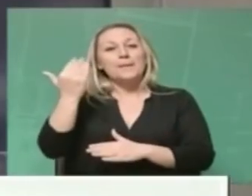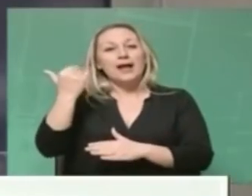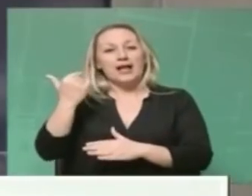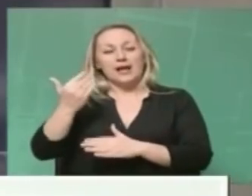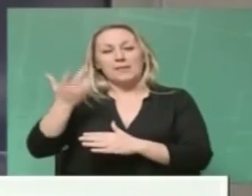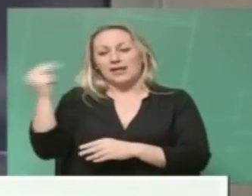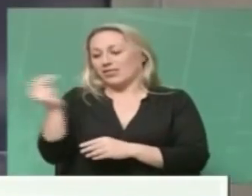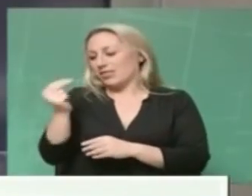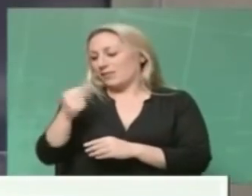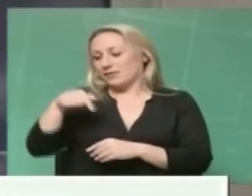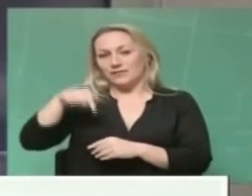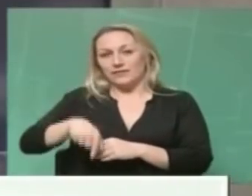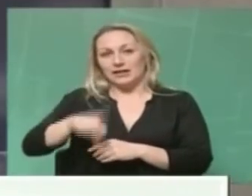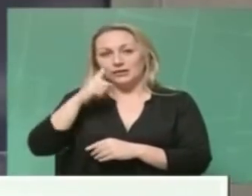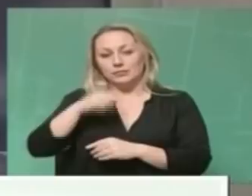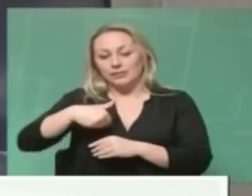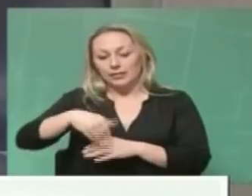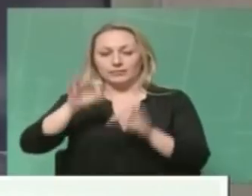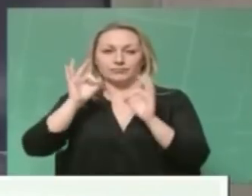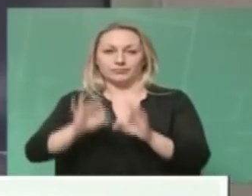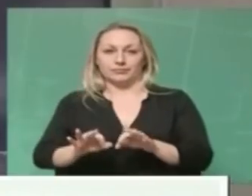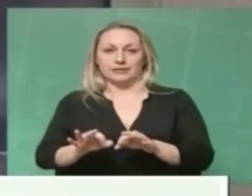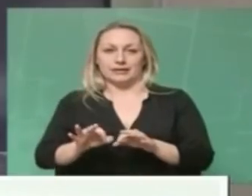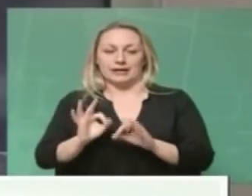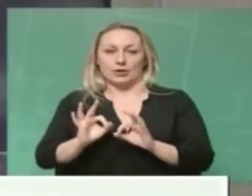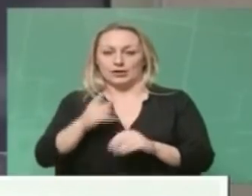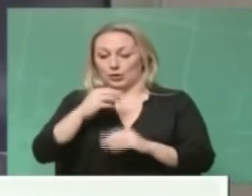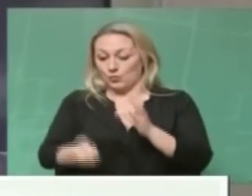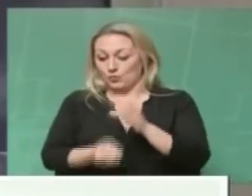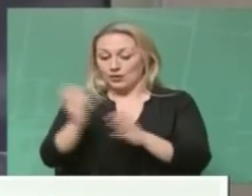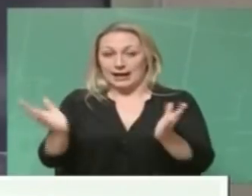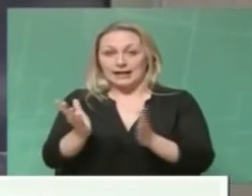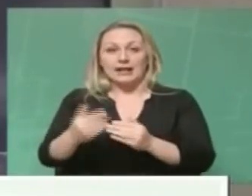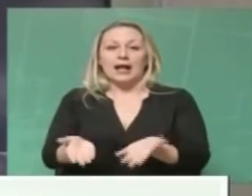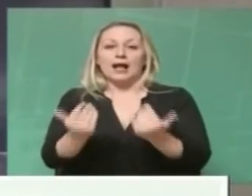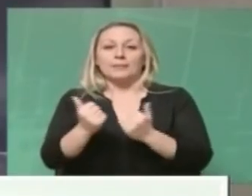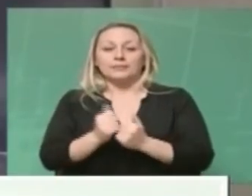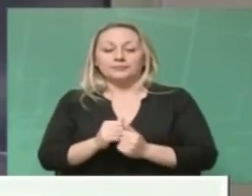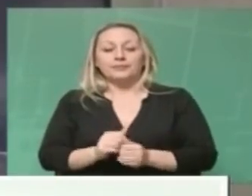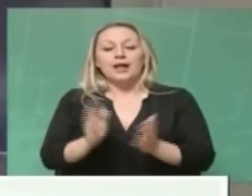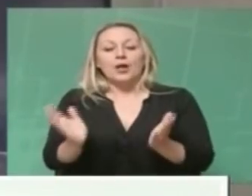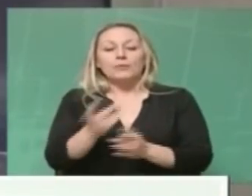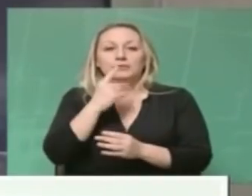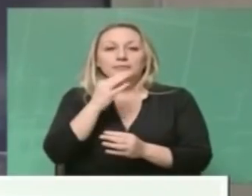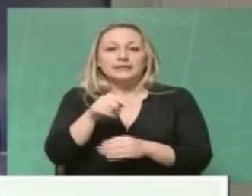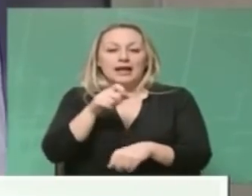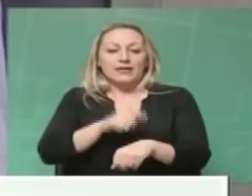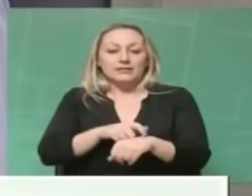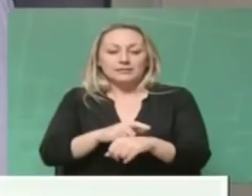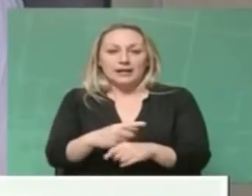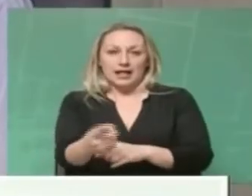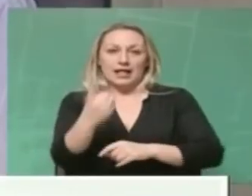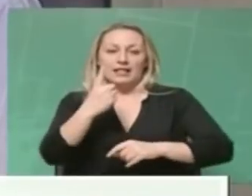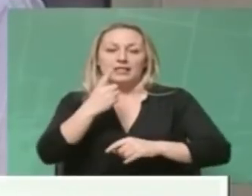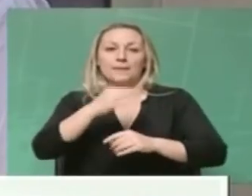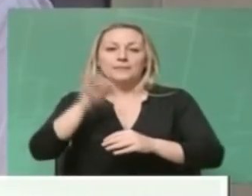οποίες φέτος μέλεται να δρομολογηθούν. Δεν είναι κάτι καινούριο. Αλλά όπως και να έχει, φαίνεται ότι το μόνο το οποίο